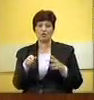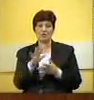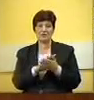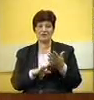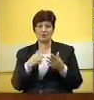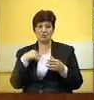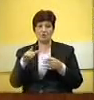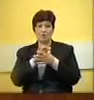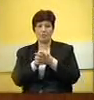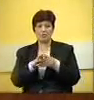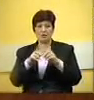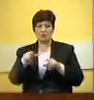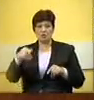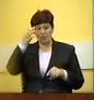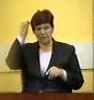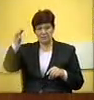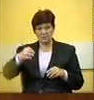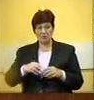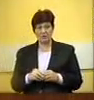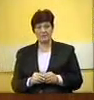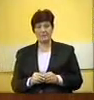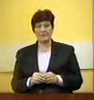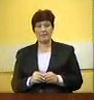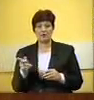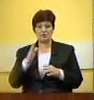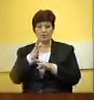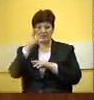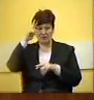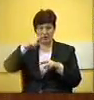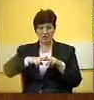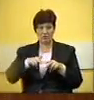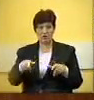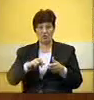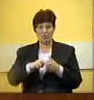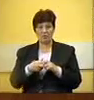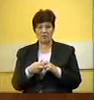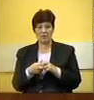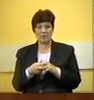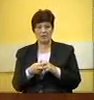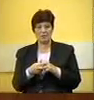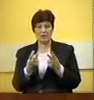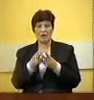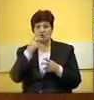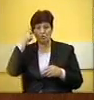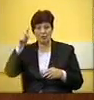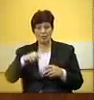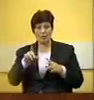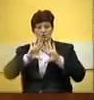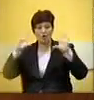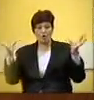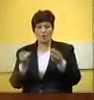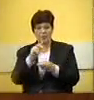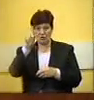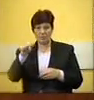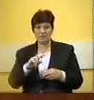to počne. Ja to pozdravljam u tom smislu što se pristupalo u rešavanju ovog problema. Kao što napominjem još jednom, to je